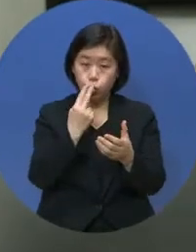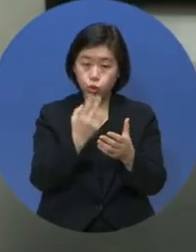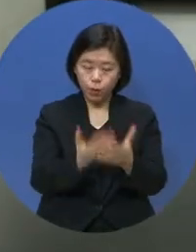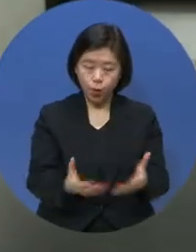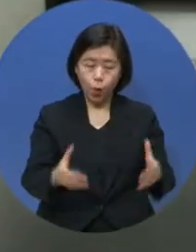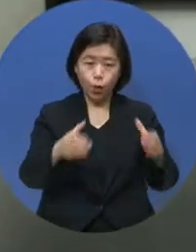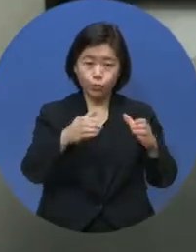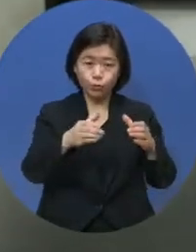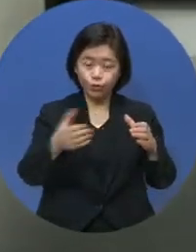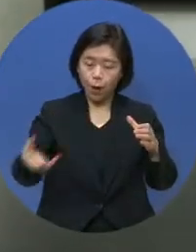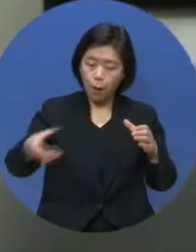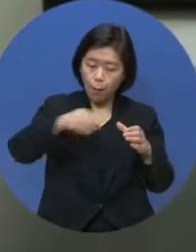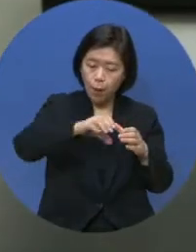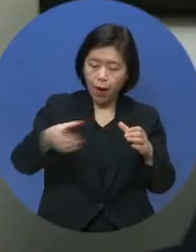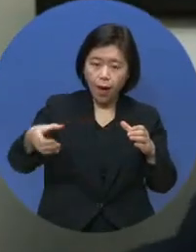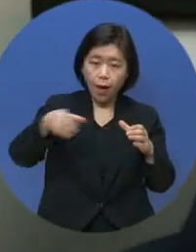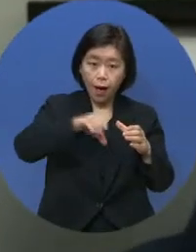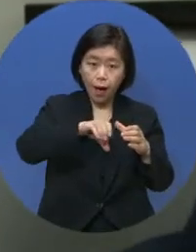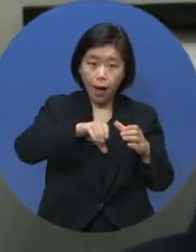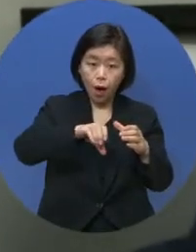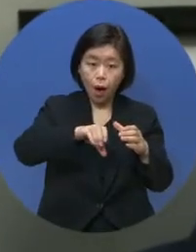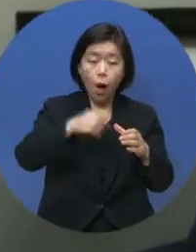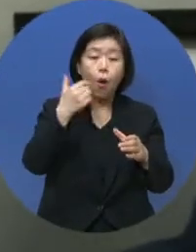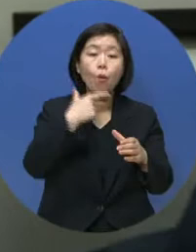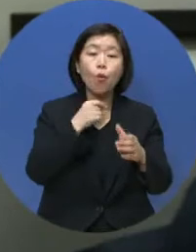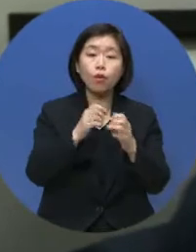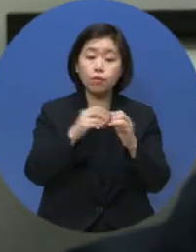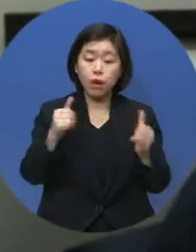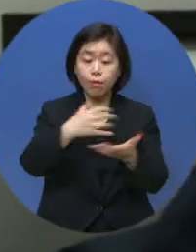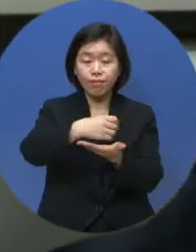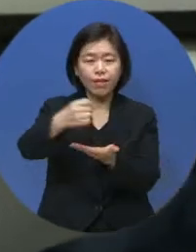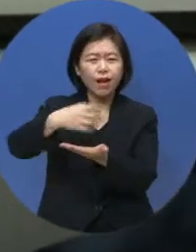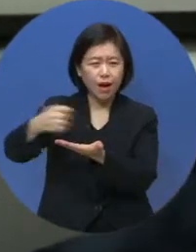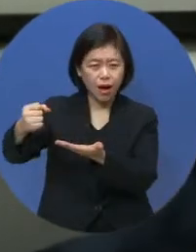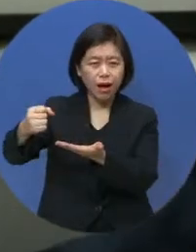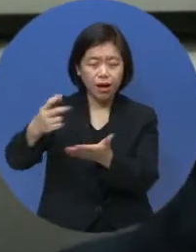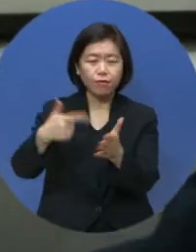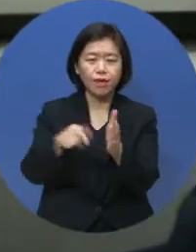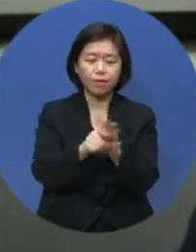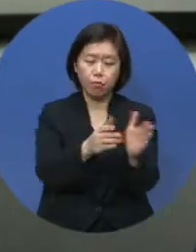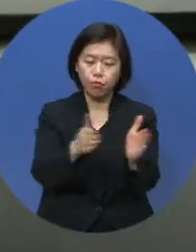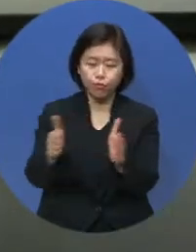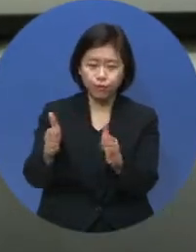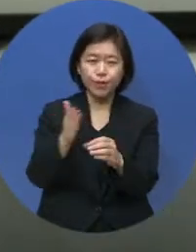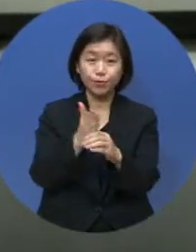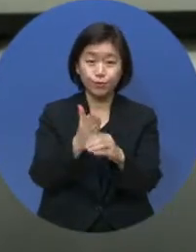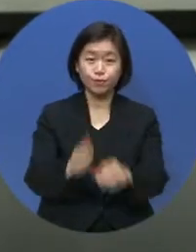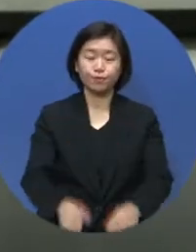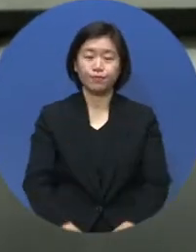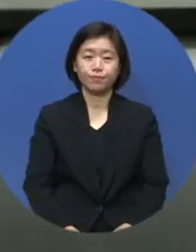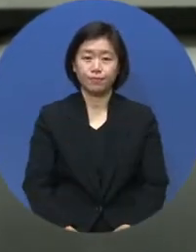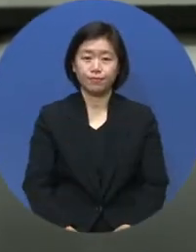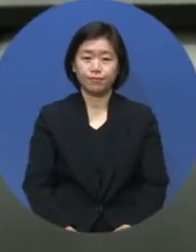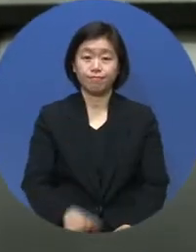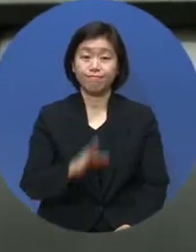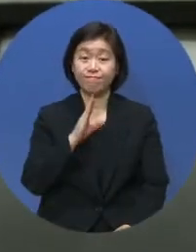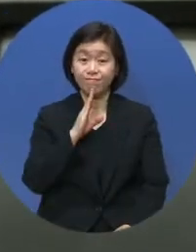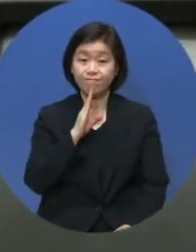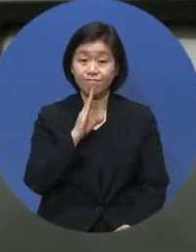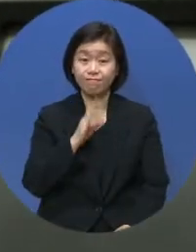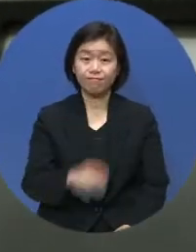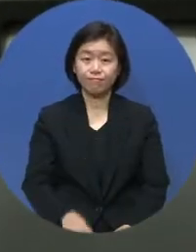손님들이 가져가라고 하는 거예요. 아, 커피 찌꺼기 그 손님들로 가져가라고? 네, 밖에다가